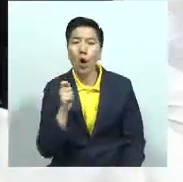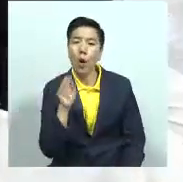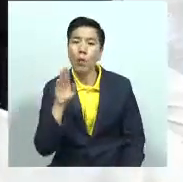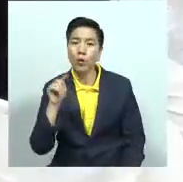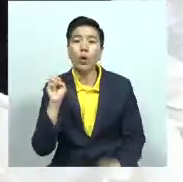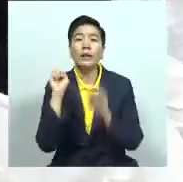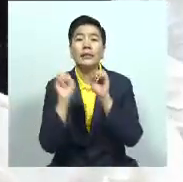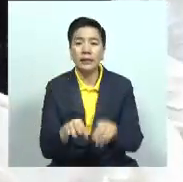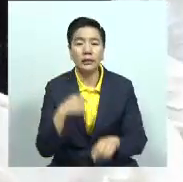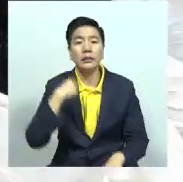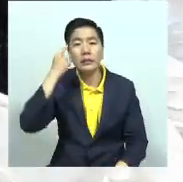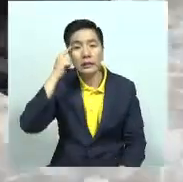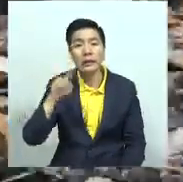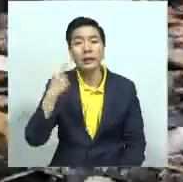าทิ้ง